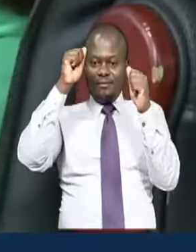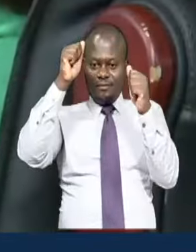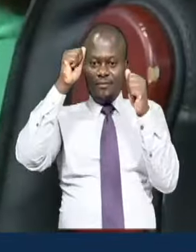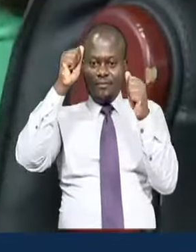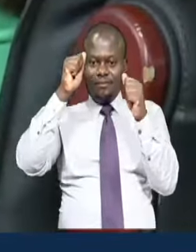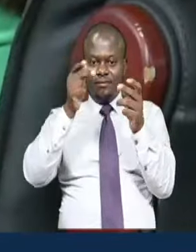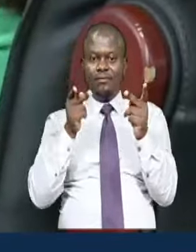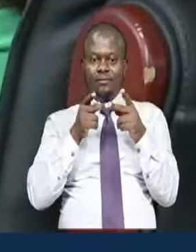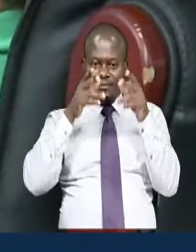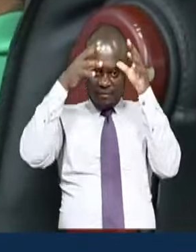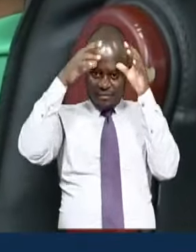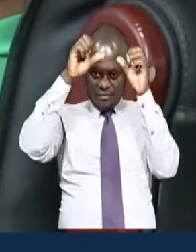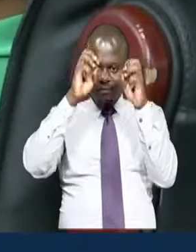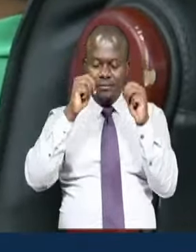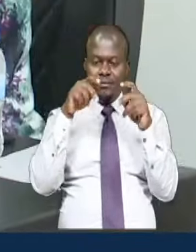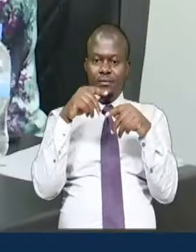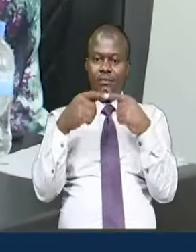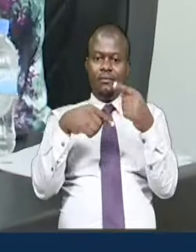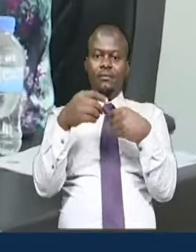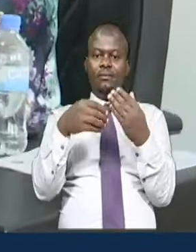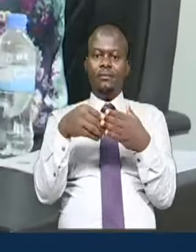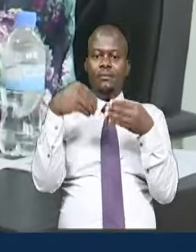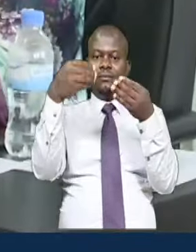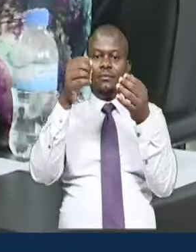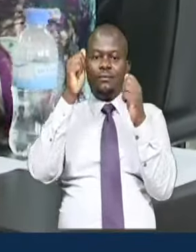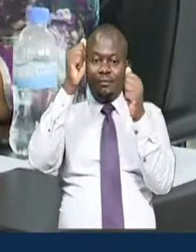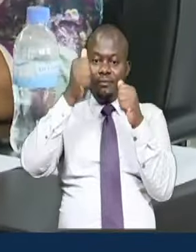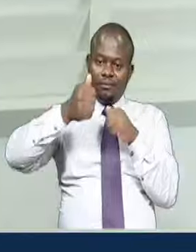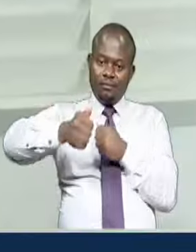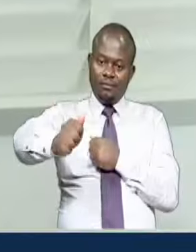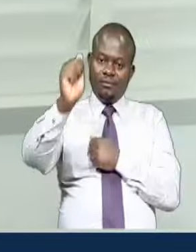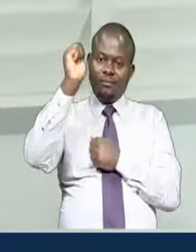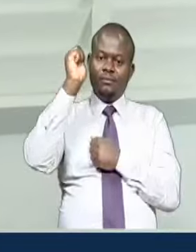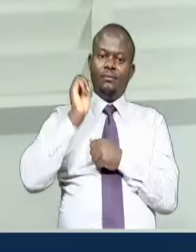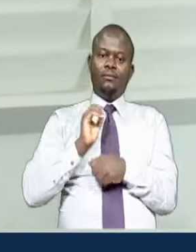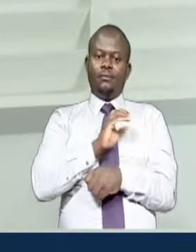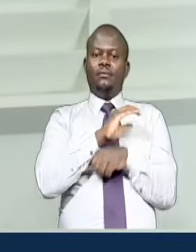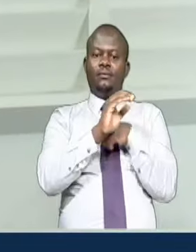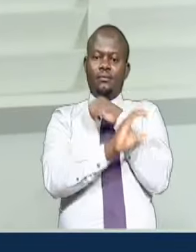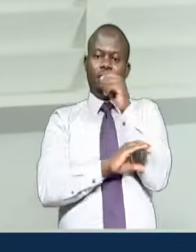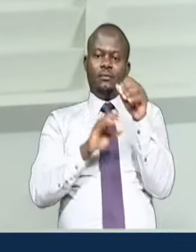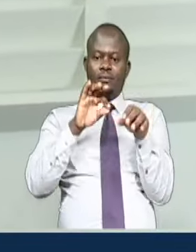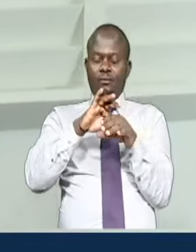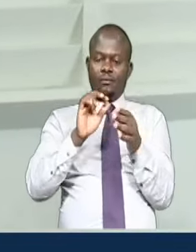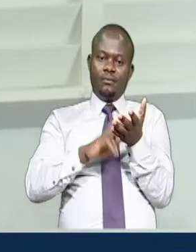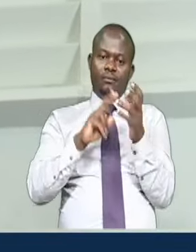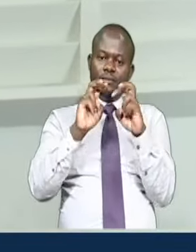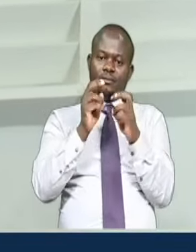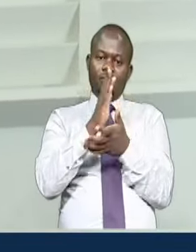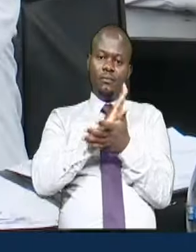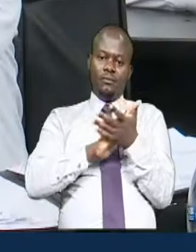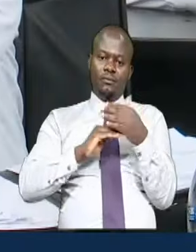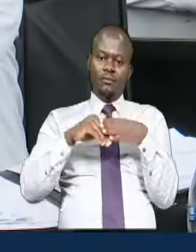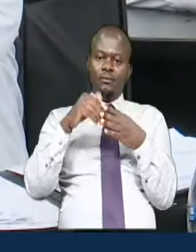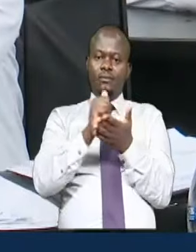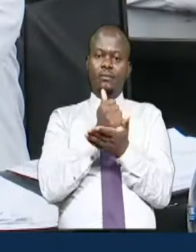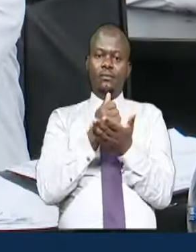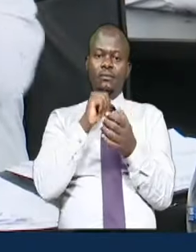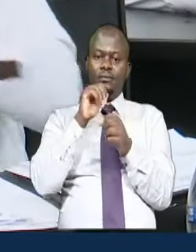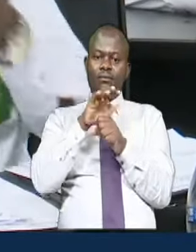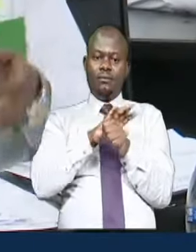w'igihugu ndetse n'abadepite bakomeje gutanga kandidature zabo, komisiyo y'igihugu y'amatora yemeje ko hari bamwe bazana ibyangombwa